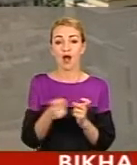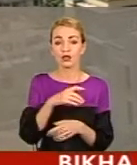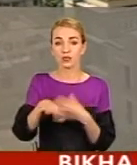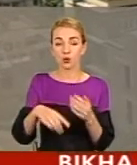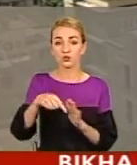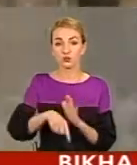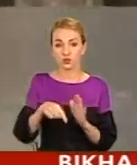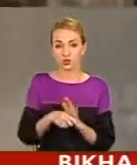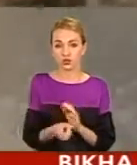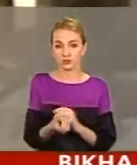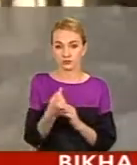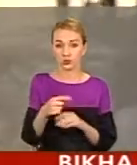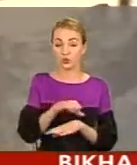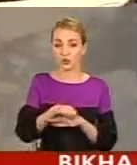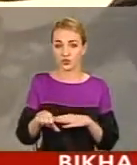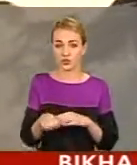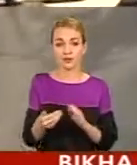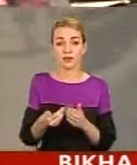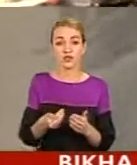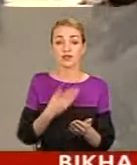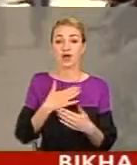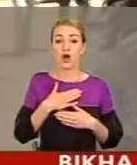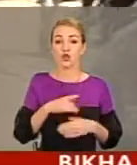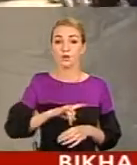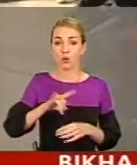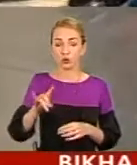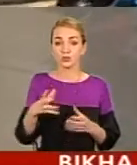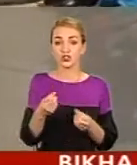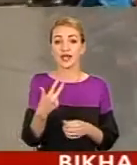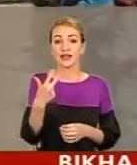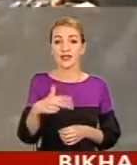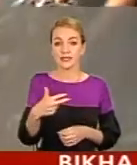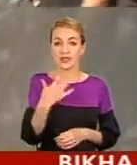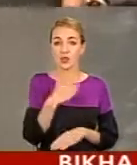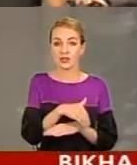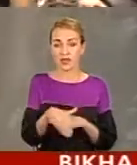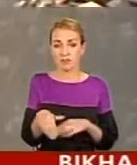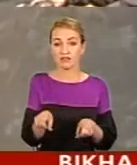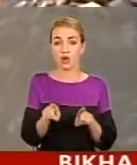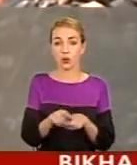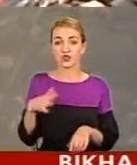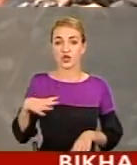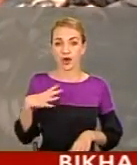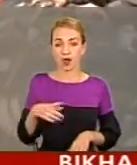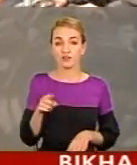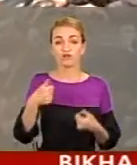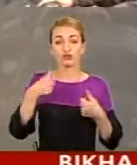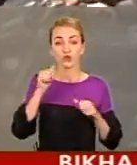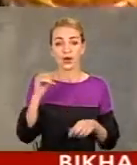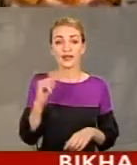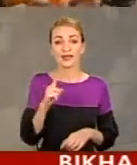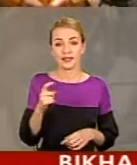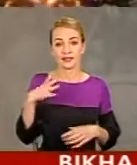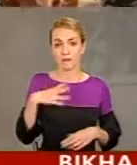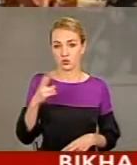скандал зовнішній. Раніше передбачалося, що із нашим бортом полетить ще 30 іноземців. Вони також чекали, втім вчора і